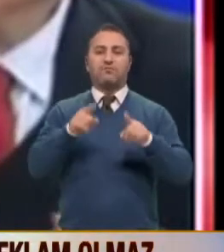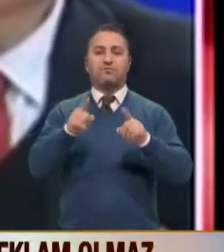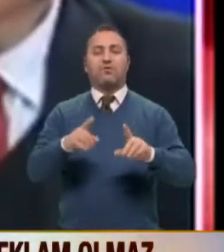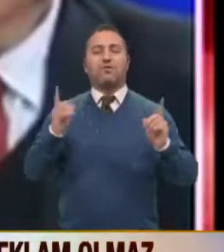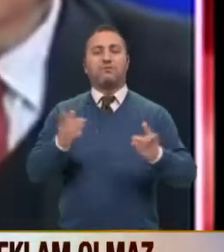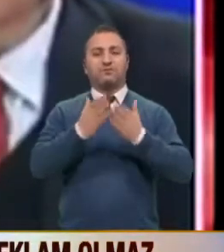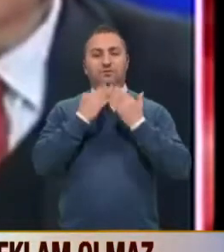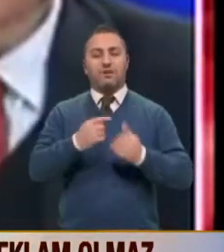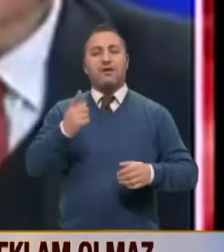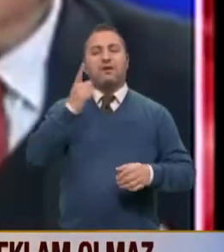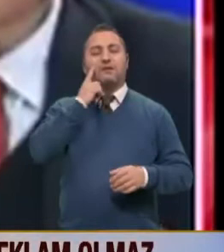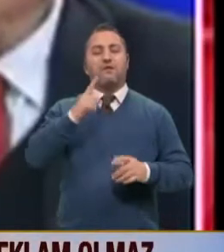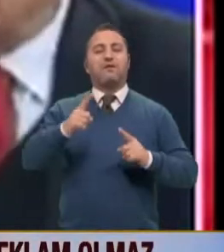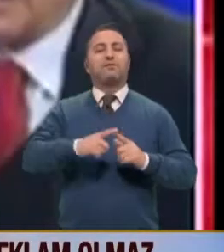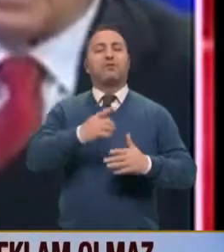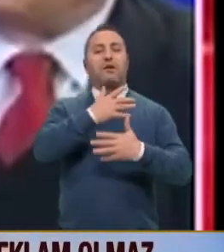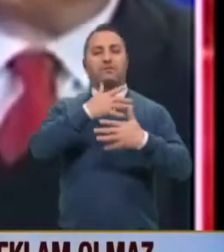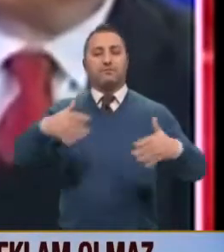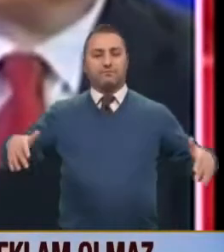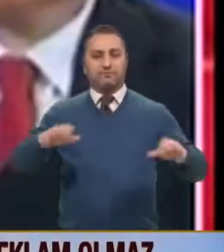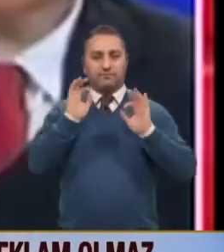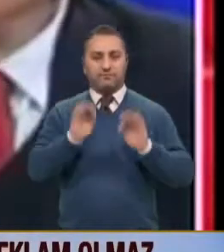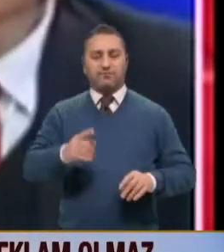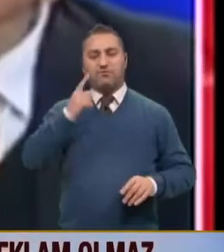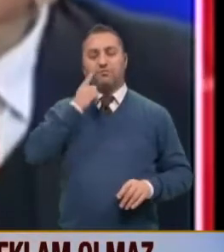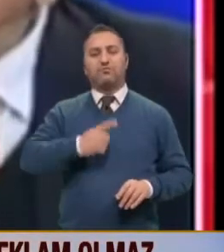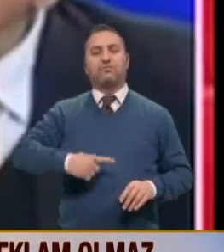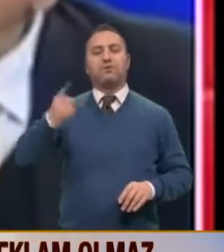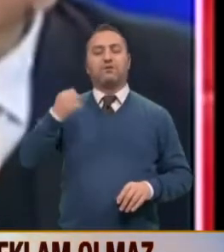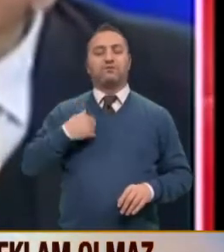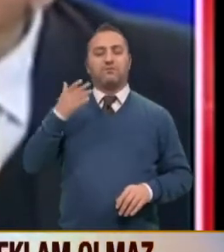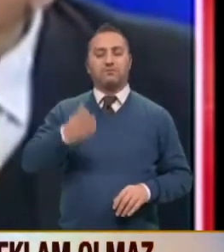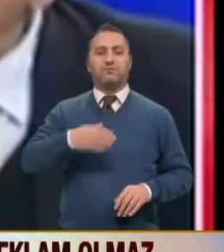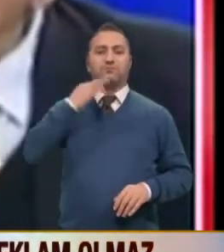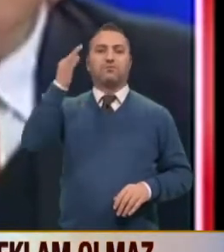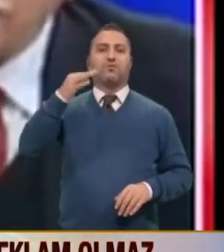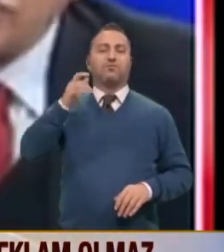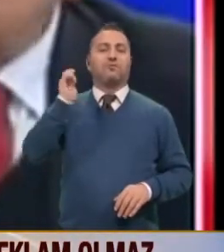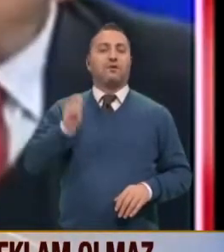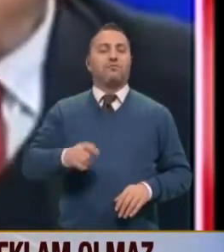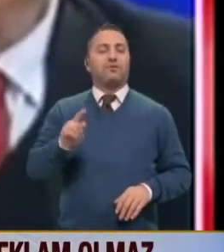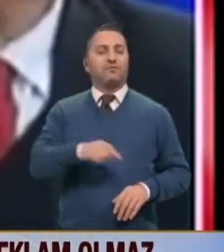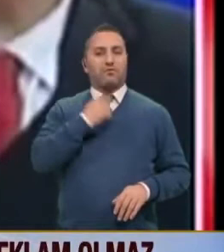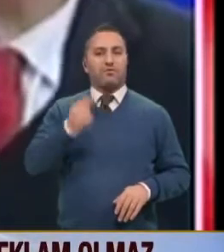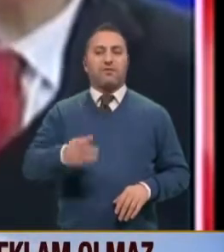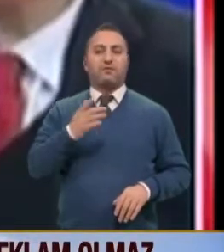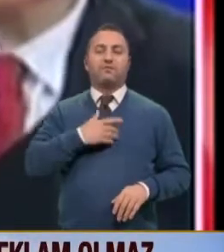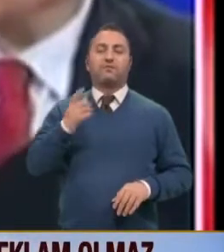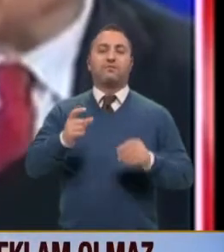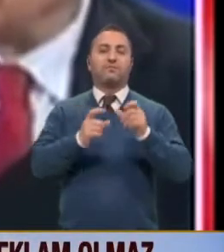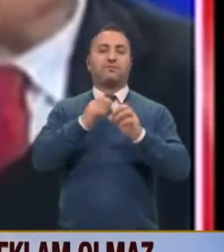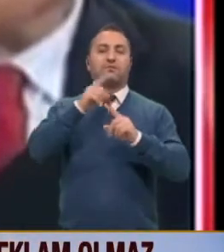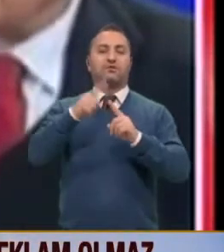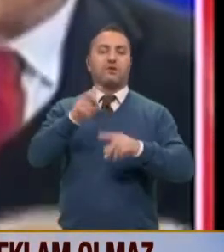yok. Bir devlet töreni olur şehitlerimiz için. Sayın Cumhurbaşkanı orada tabii konuşma yapar veya konuşmalarında zaten